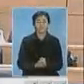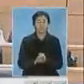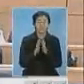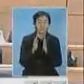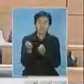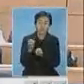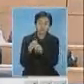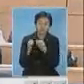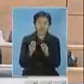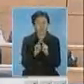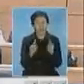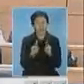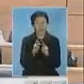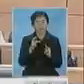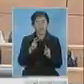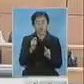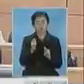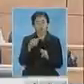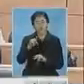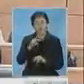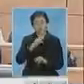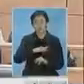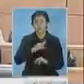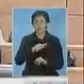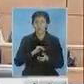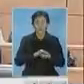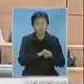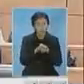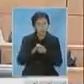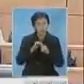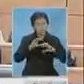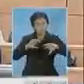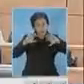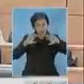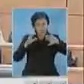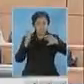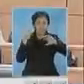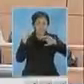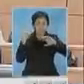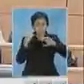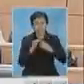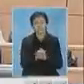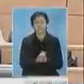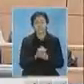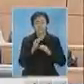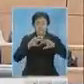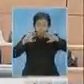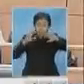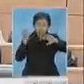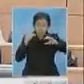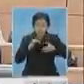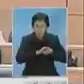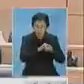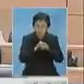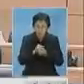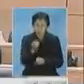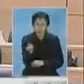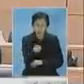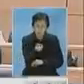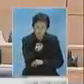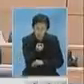พ้อมาจากกรรมการคอปเองนะครับว่าได้รับความร่วมมือจากรัฐบาลชุดที่ตั้งมาให้ทำงานน้อยถึงน้อย